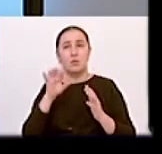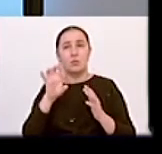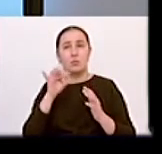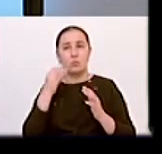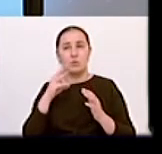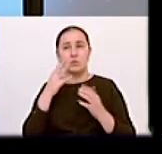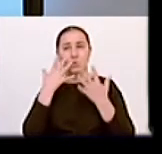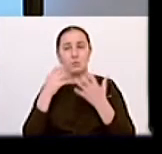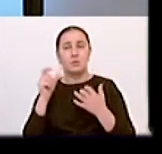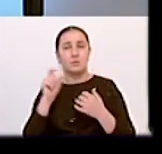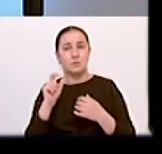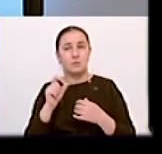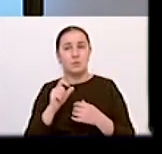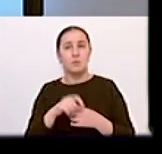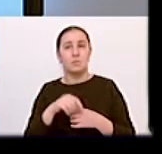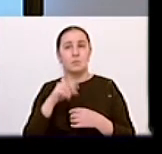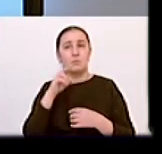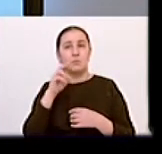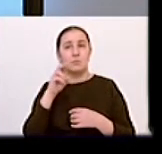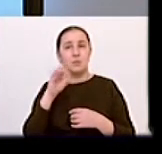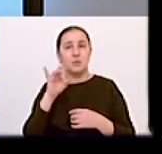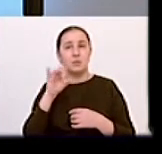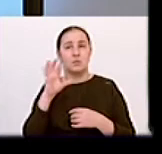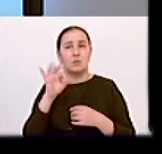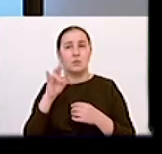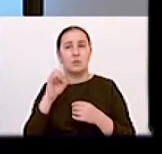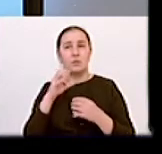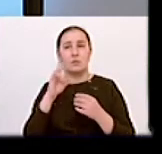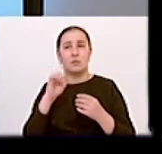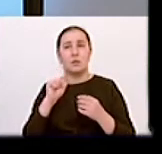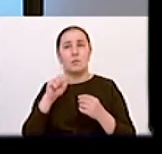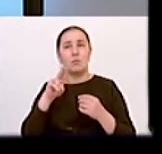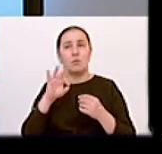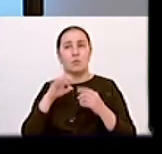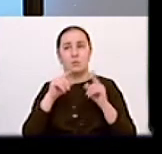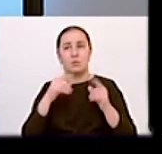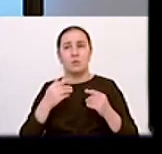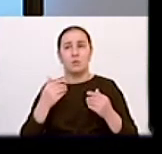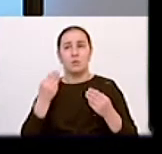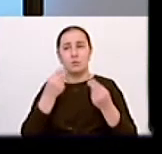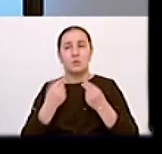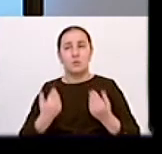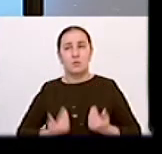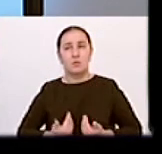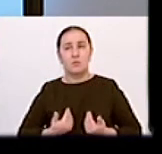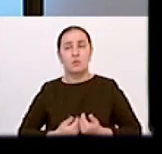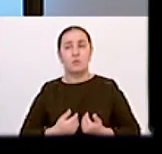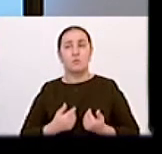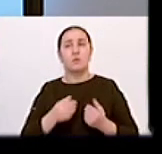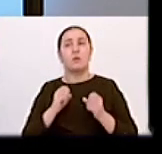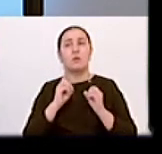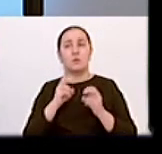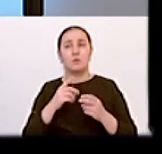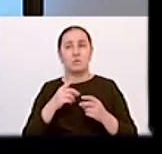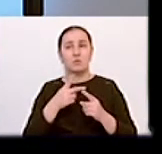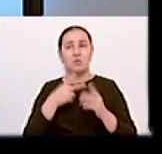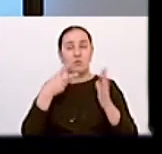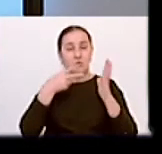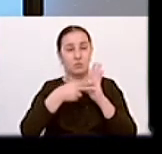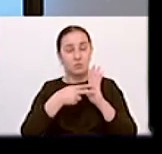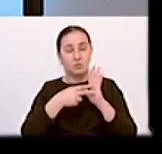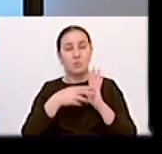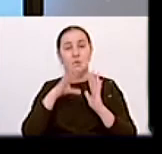голубой, темно-синий. Персонажи на полотнах художника живут. Как именно живут? Ставим